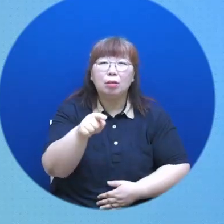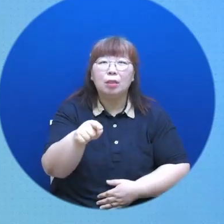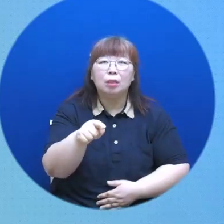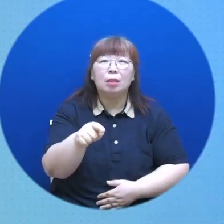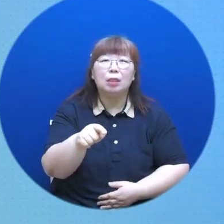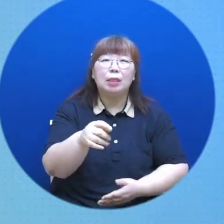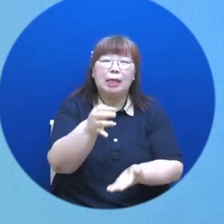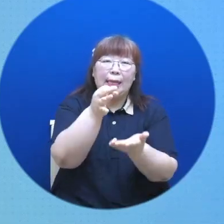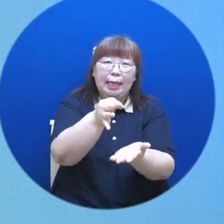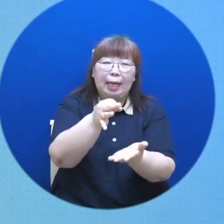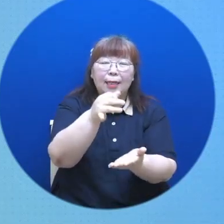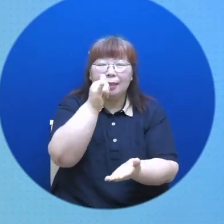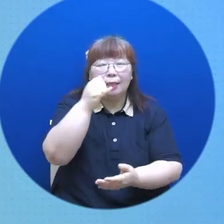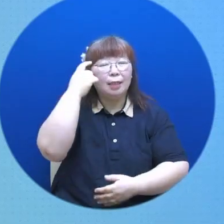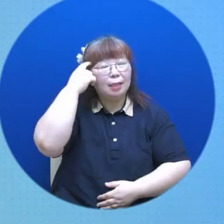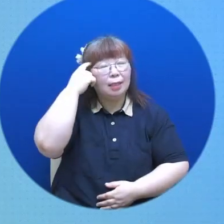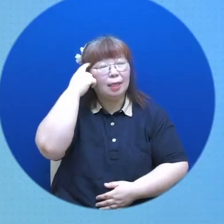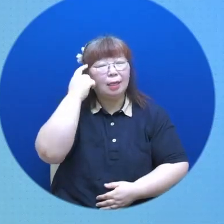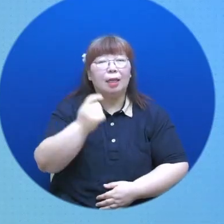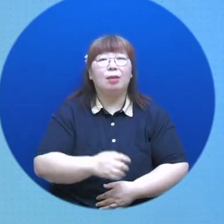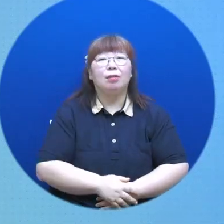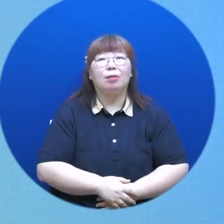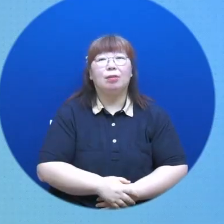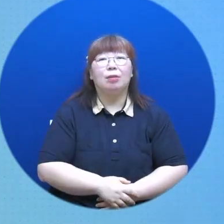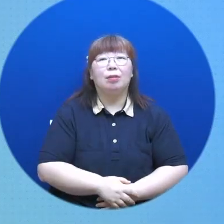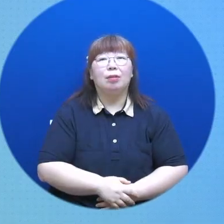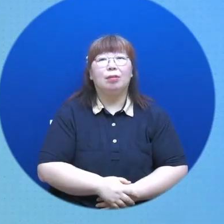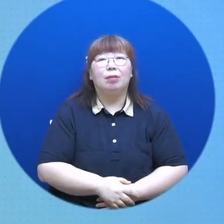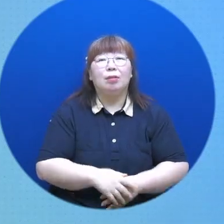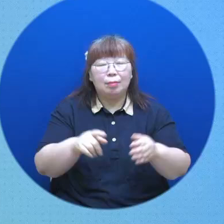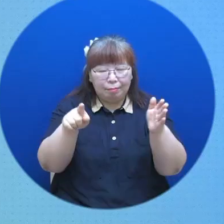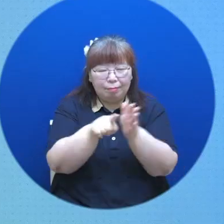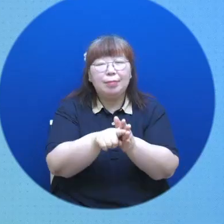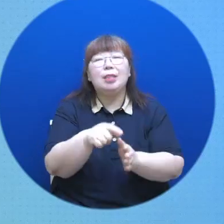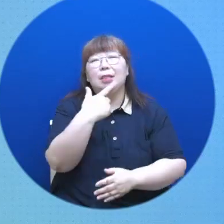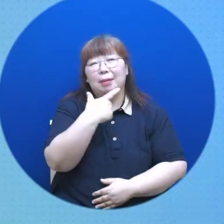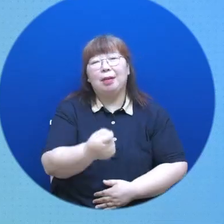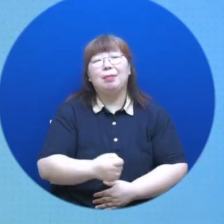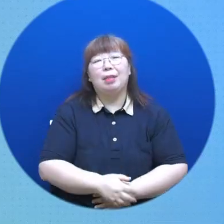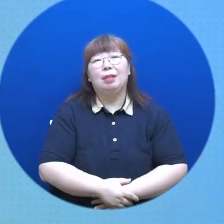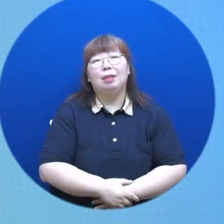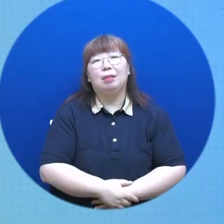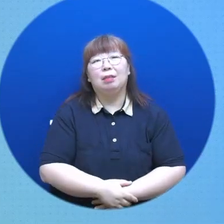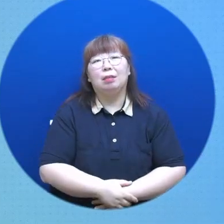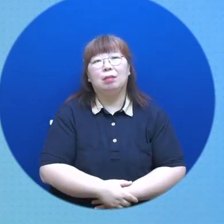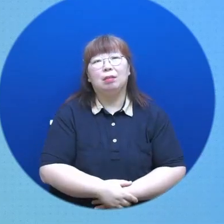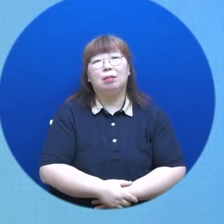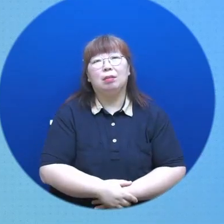그것을 가치 있게 보신다. 이 사실을 믿으시기를 바랍니다.